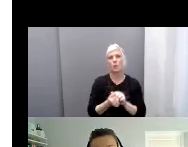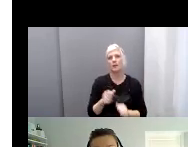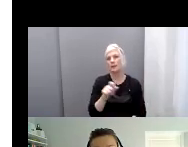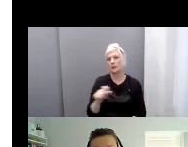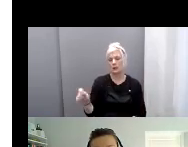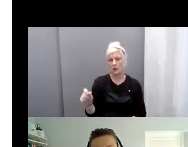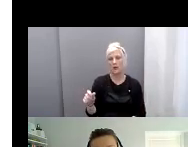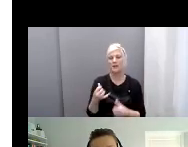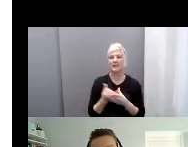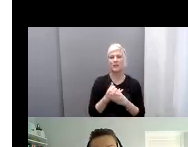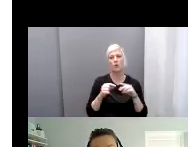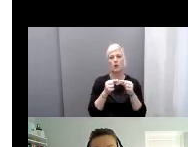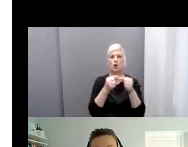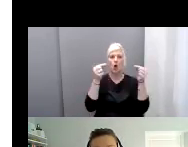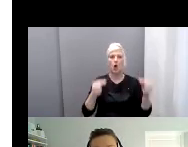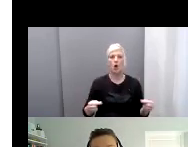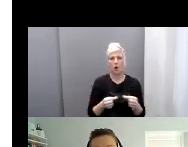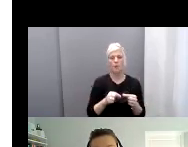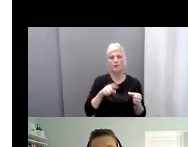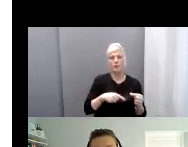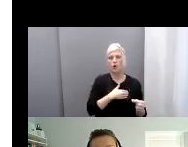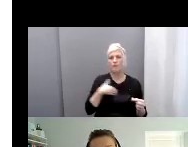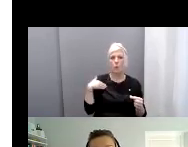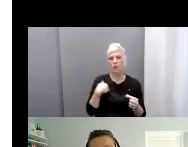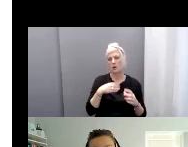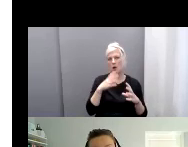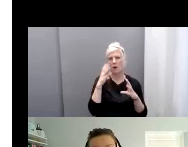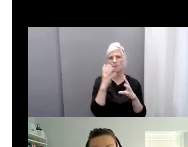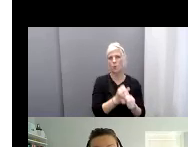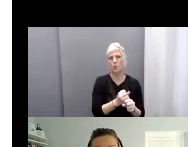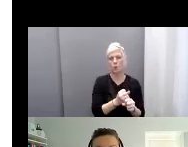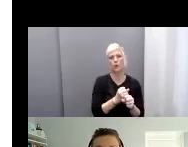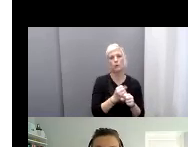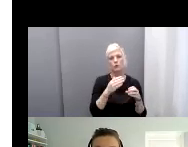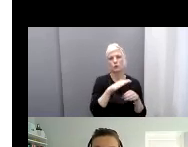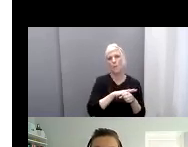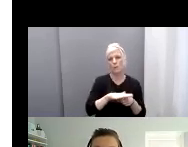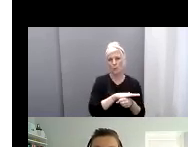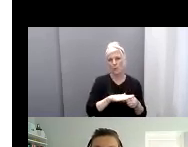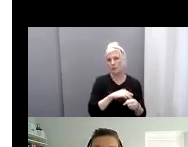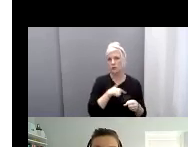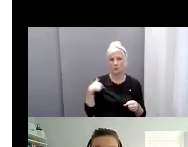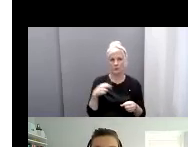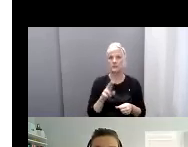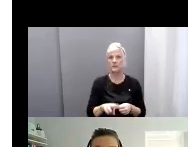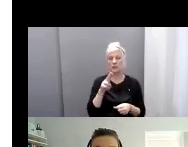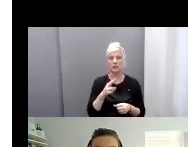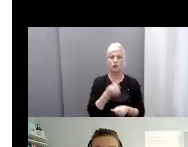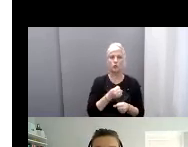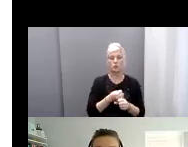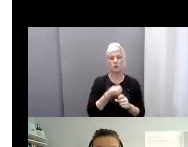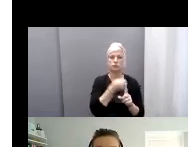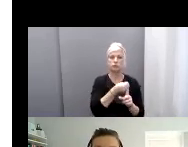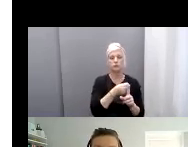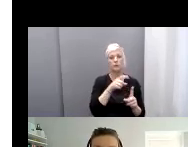Inom ramen för våra fokusområden. Så vi kommer ju att egentligen jobba för politisk